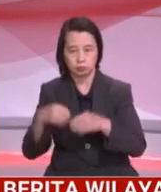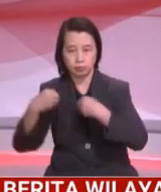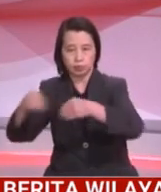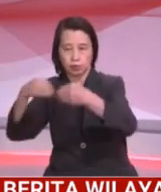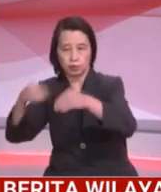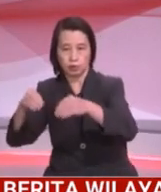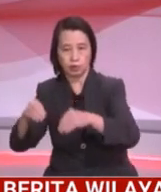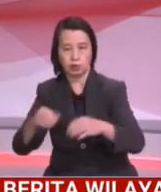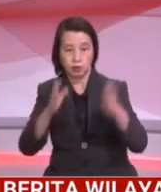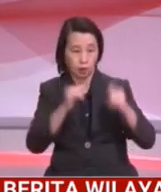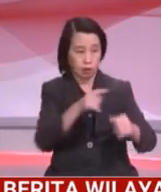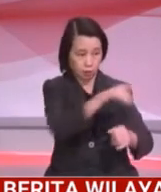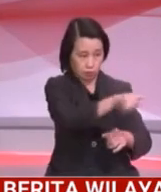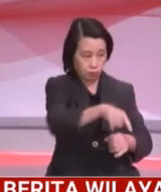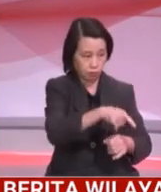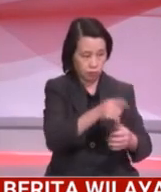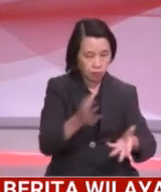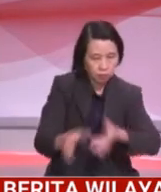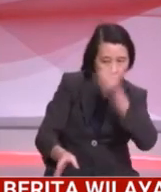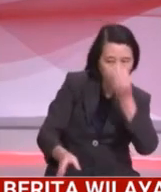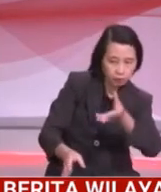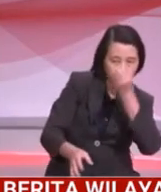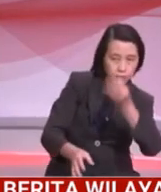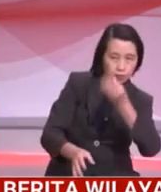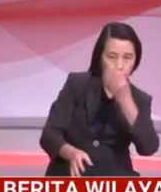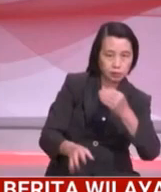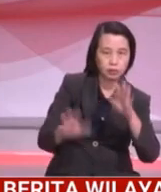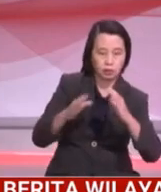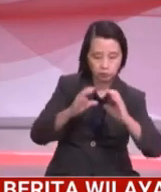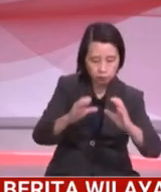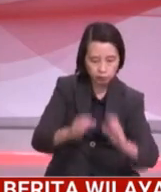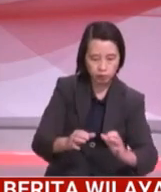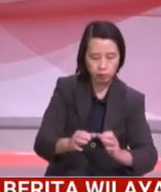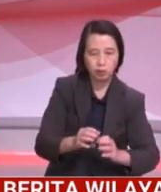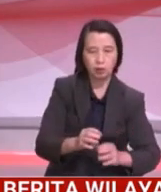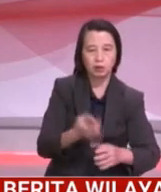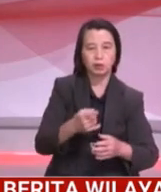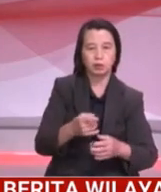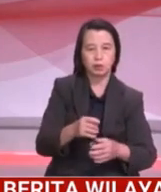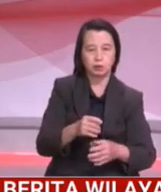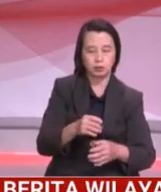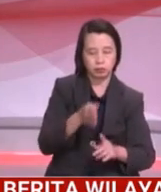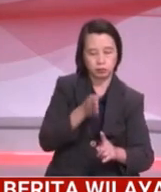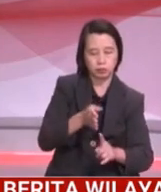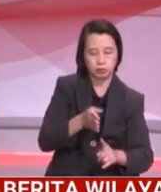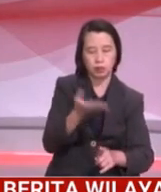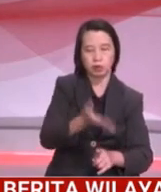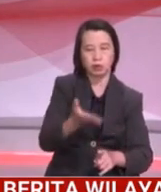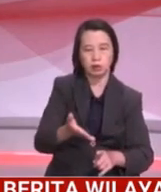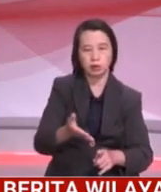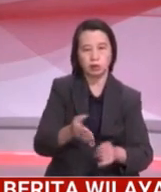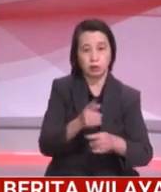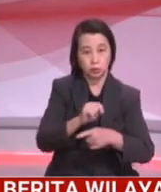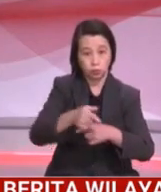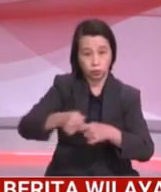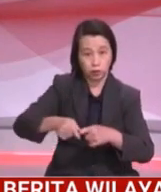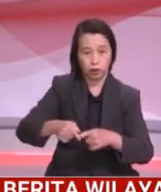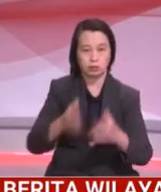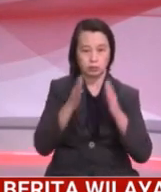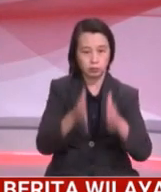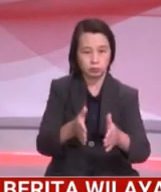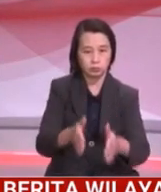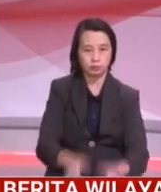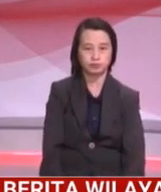harap peserta-peserta ini juga akan belajar sikit sebanyak tentang kaedah-kaedah ya, untuk memasarkan produk-produk mereka kelak satu hari. Ya.